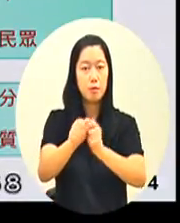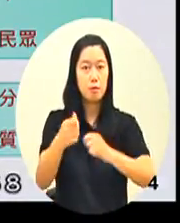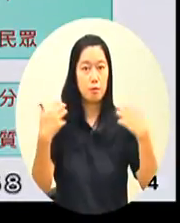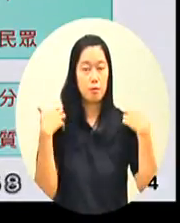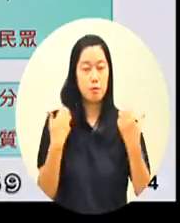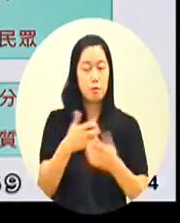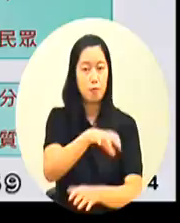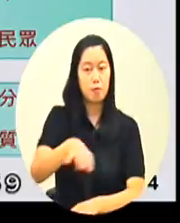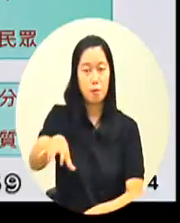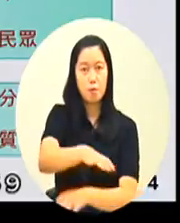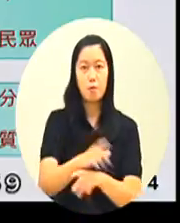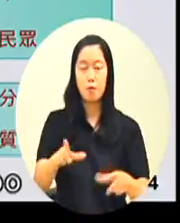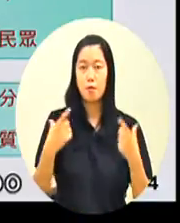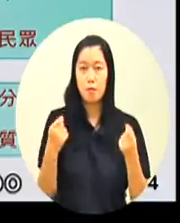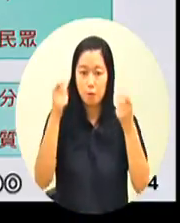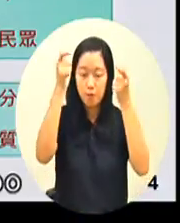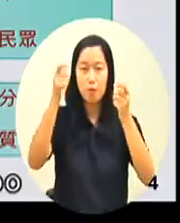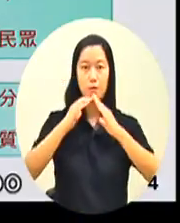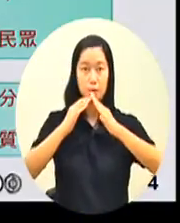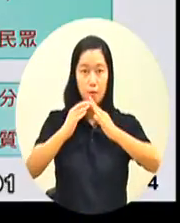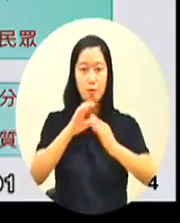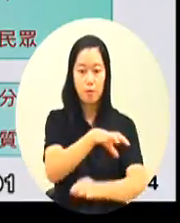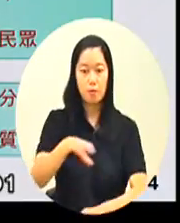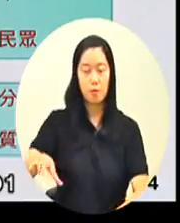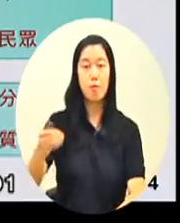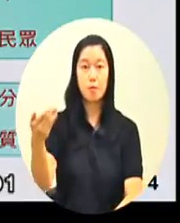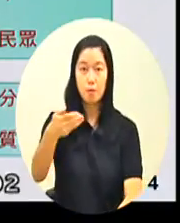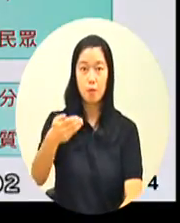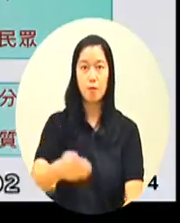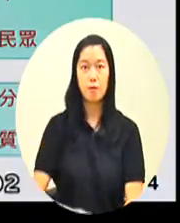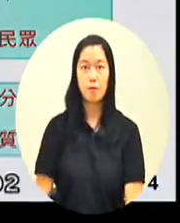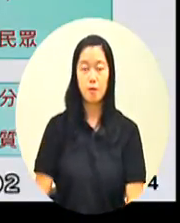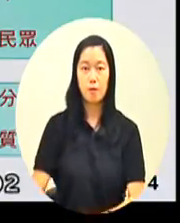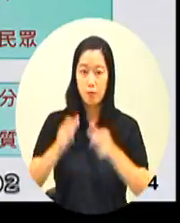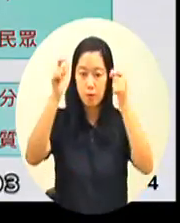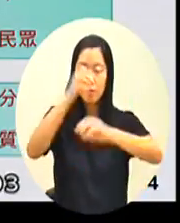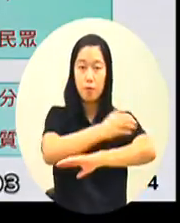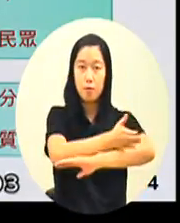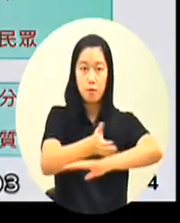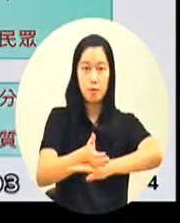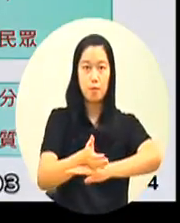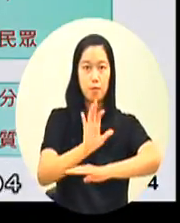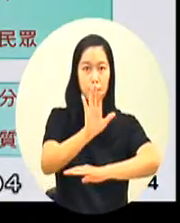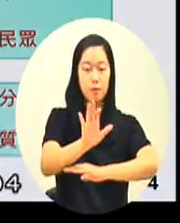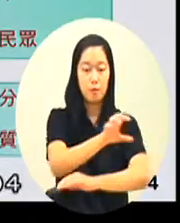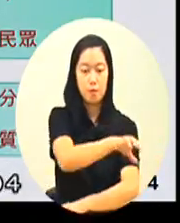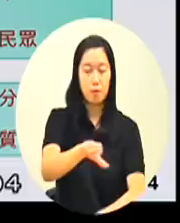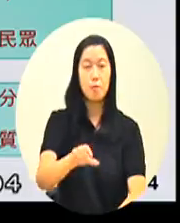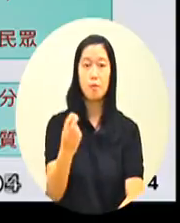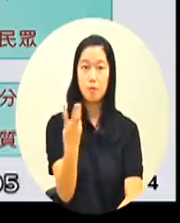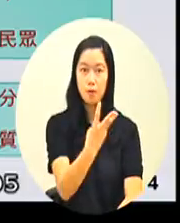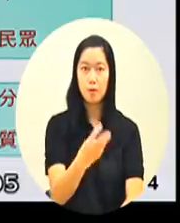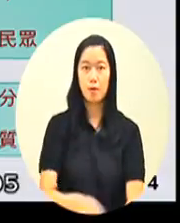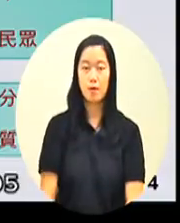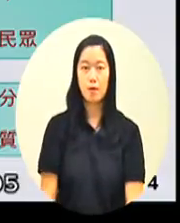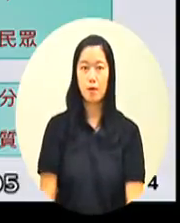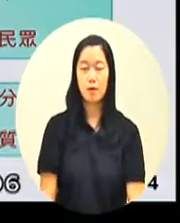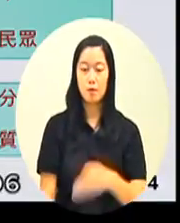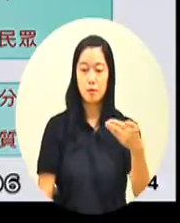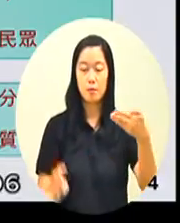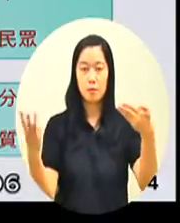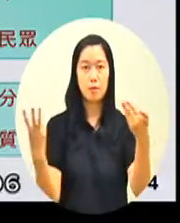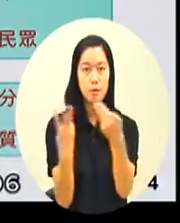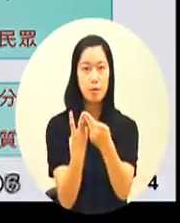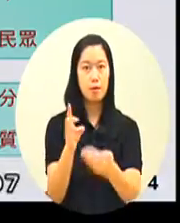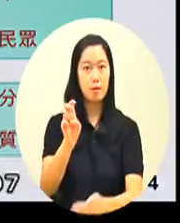在原高雄市的部分有9个分处，在高雄县的部分有3个分处，我们就决定做了一些